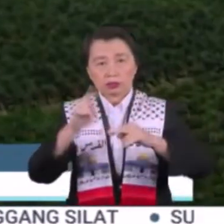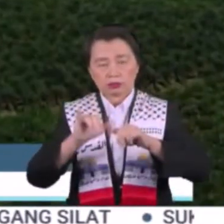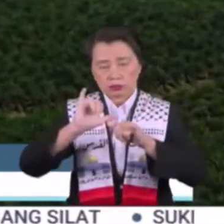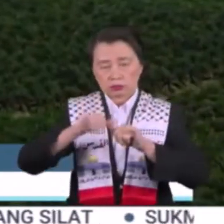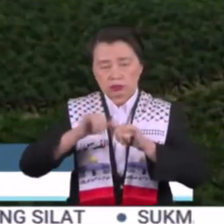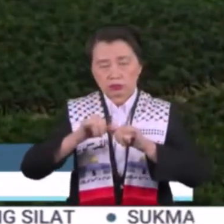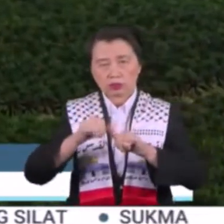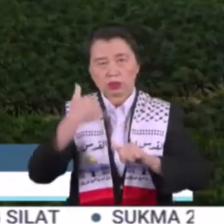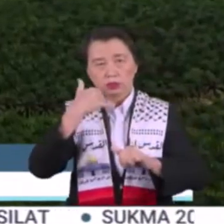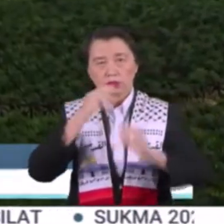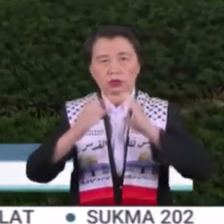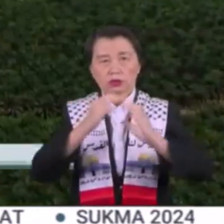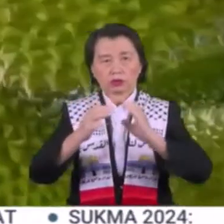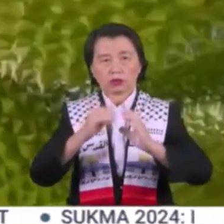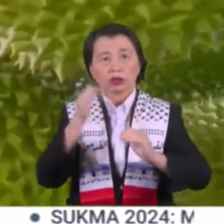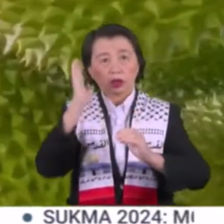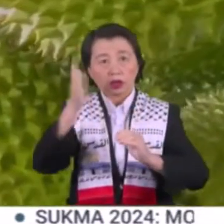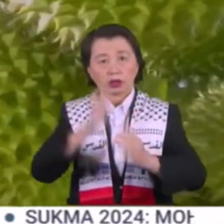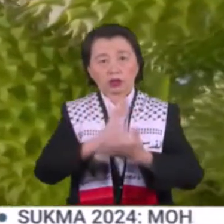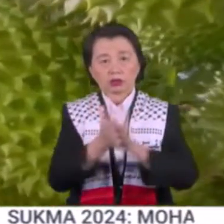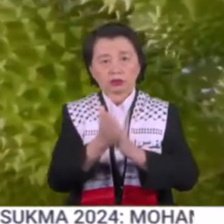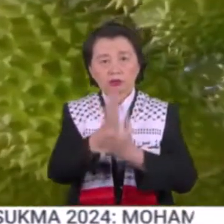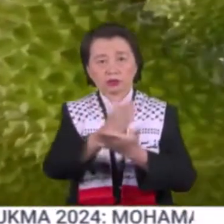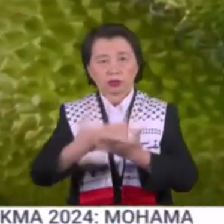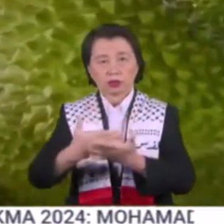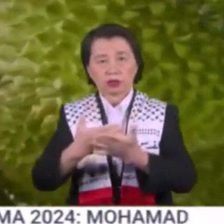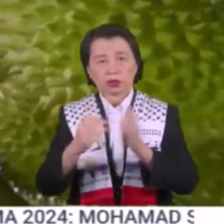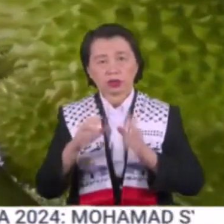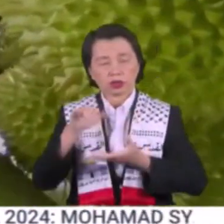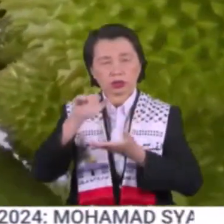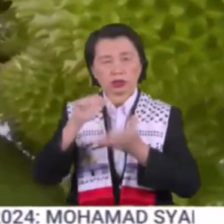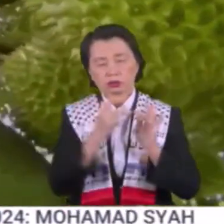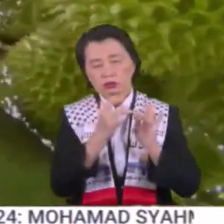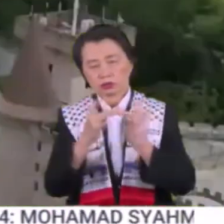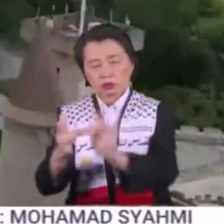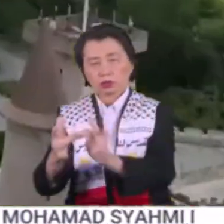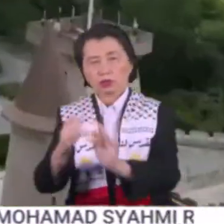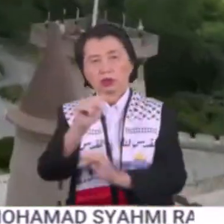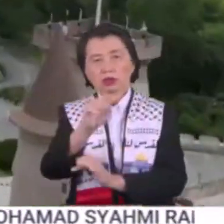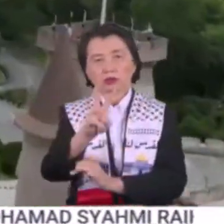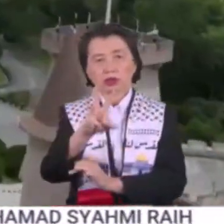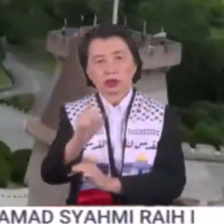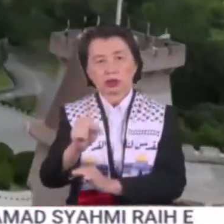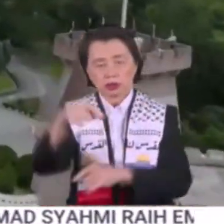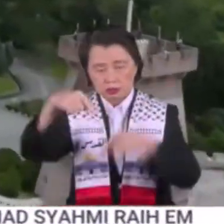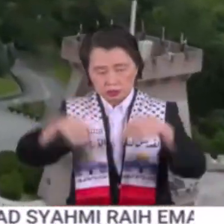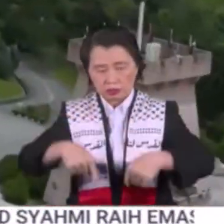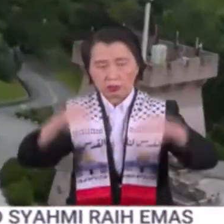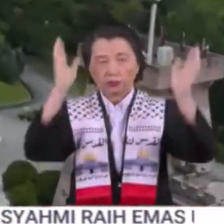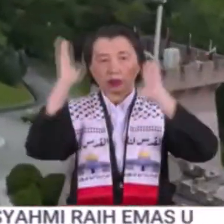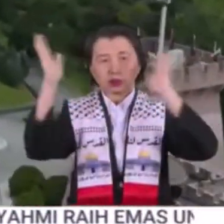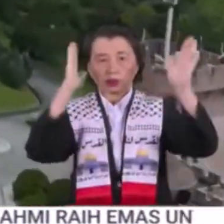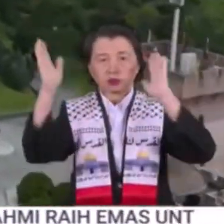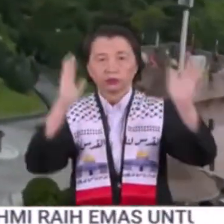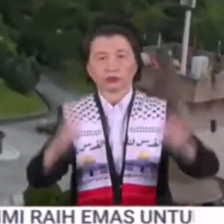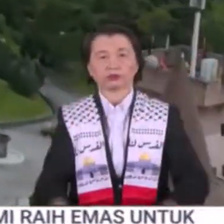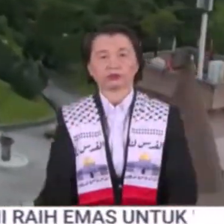kejuruteraan telekomunikasi yang akan menjadi sebahagian daripada rantaian bekalan aws di negara ini